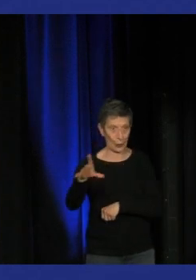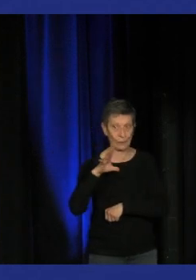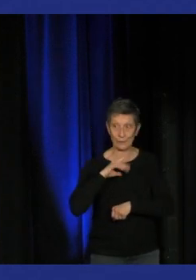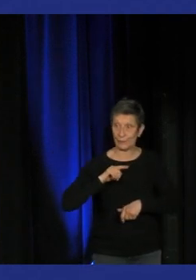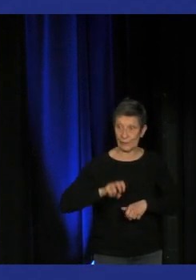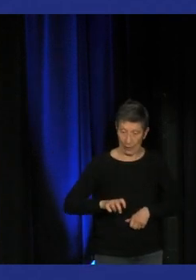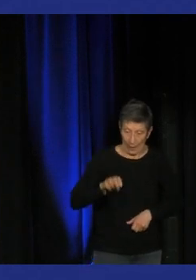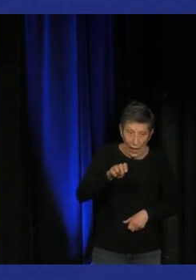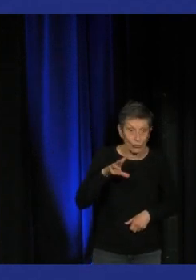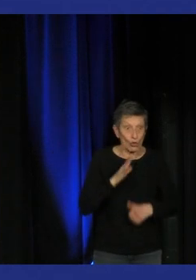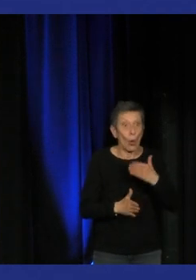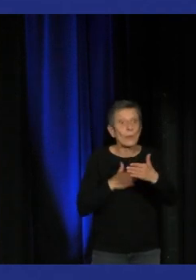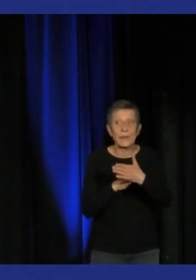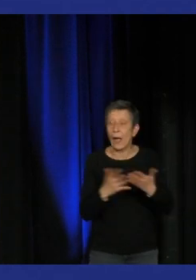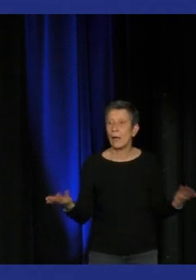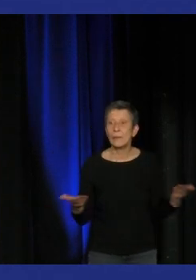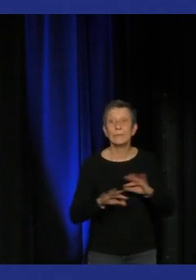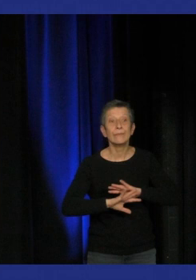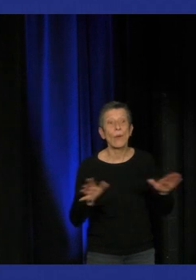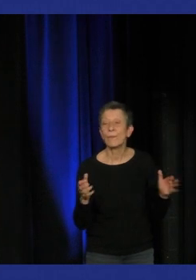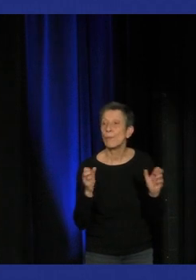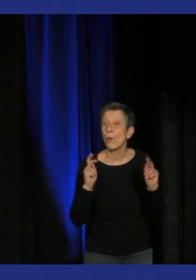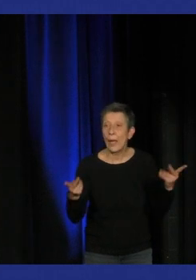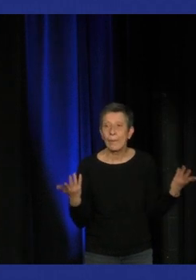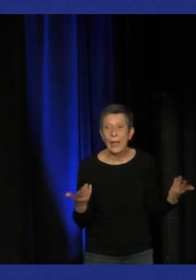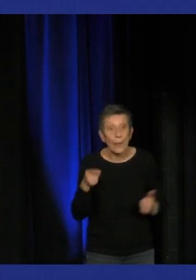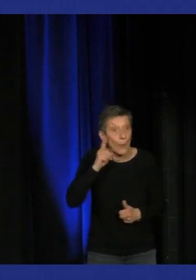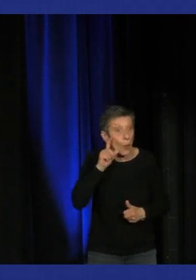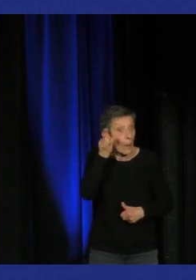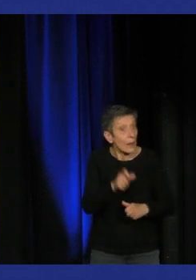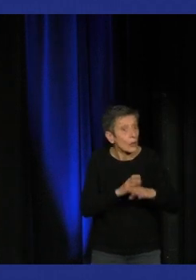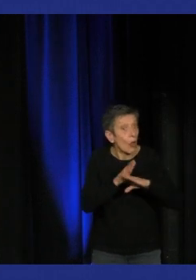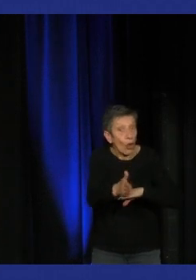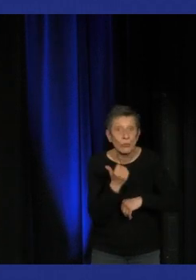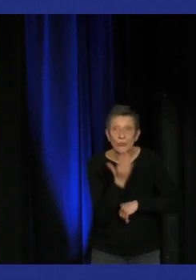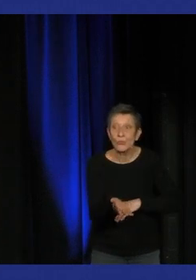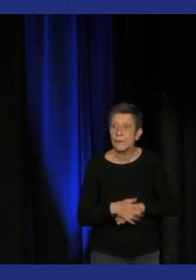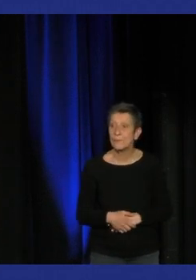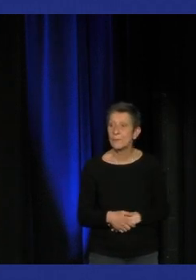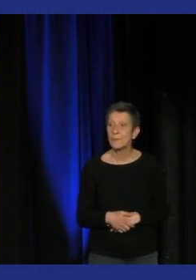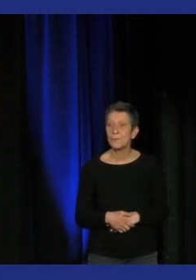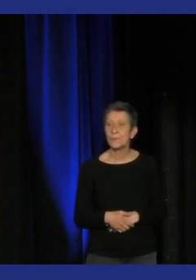un obstacle. Est-ce que vous avez d'autres raisons qui peuvent expliquer que la personne ne rentre pas dans ce bâtiment?